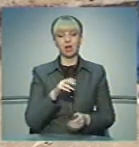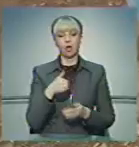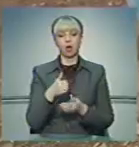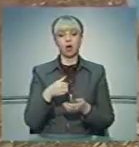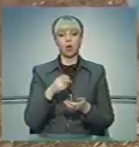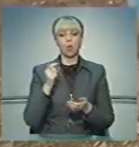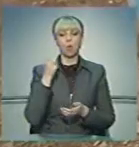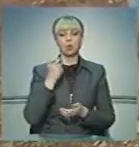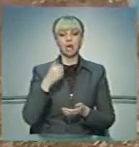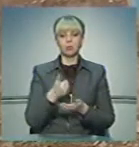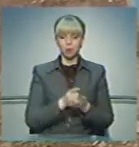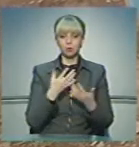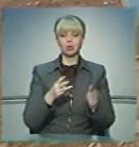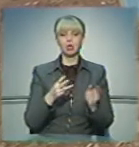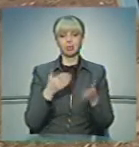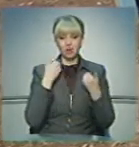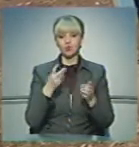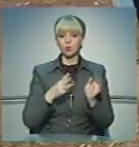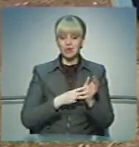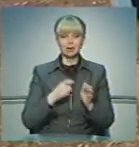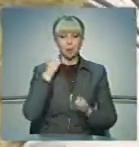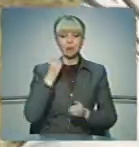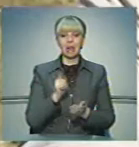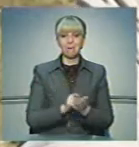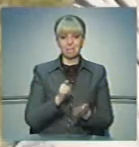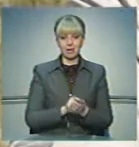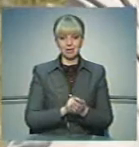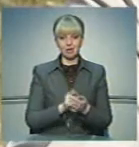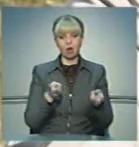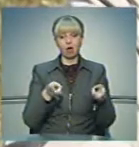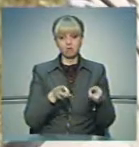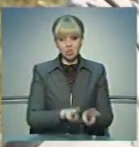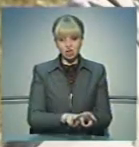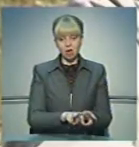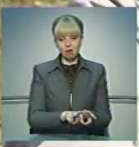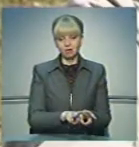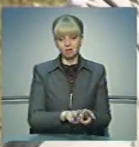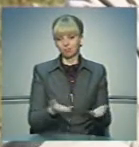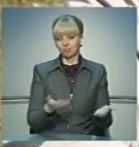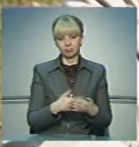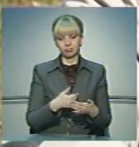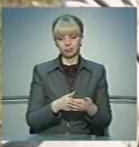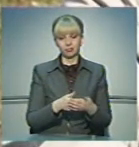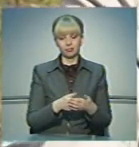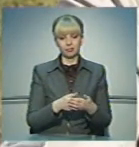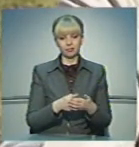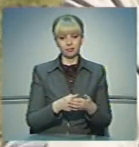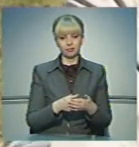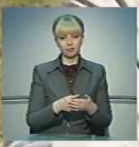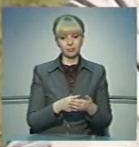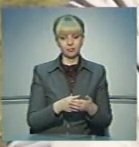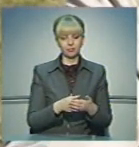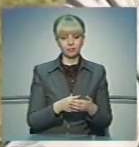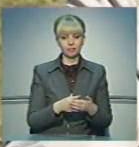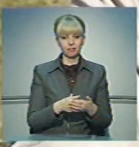стало легше. Він уже 8 років на пенсії. Лишається где-то,